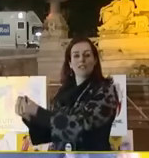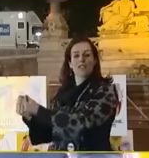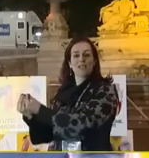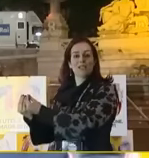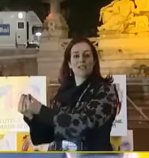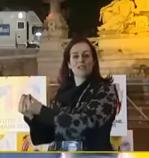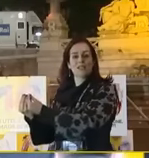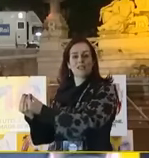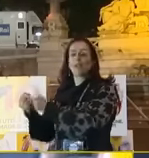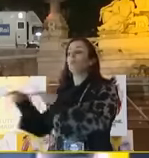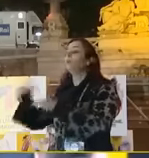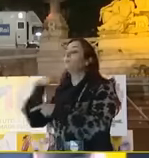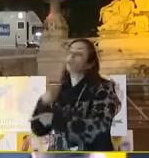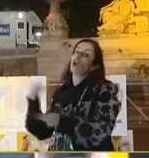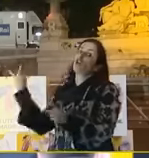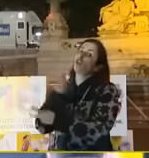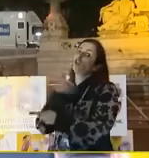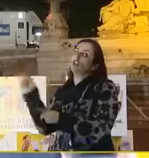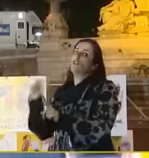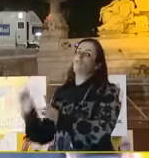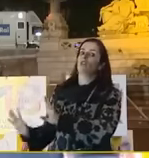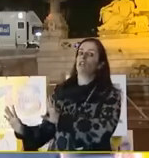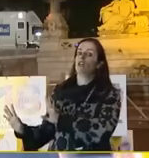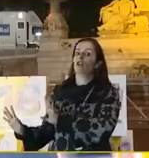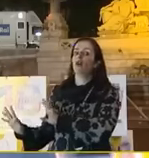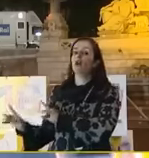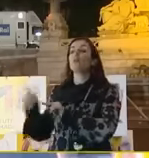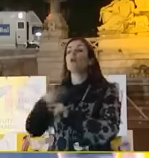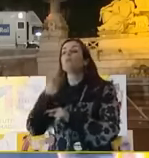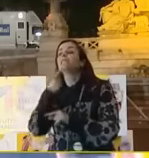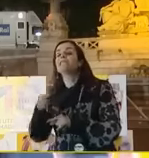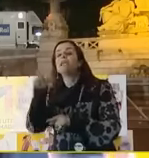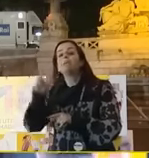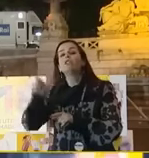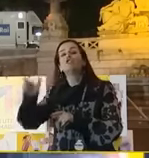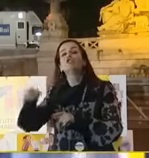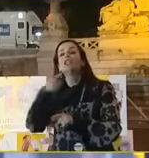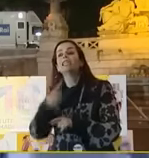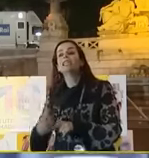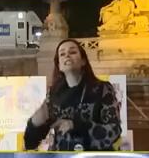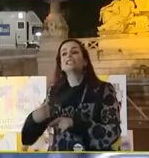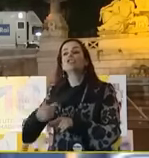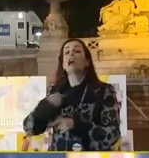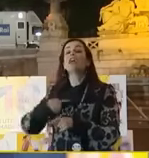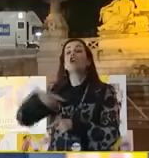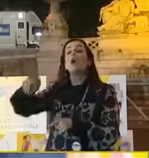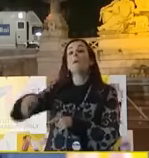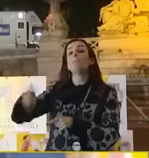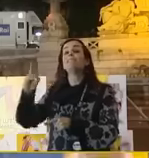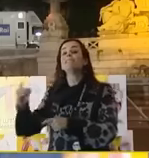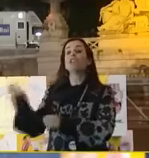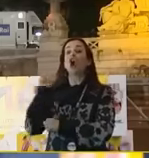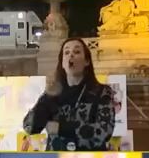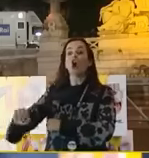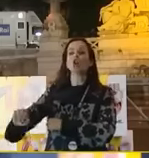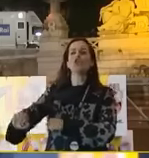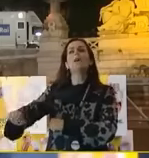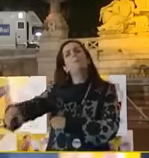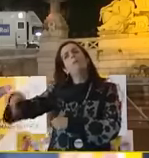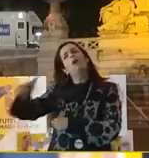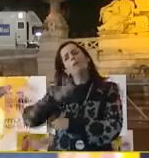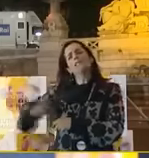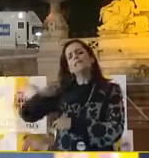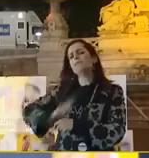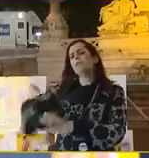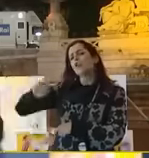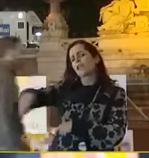dentro gli hanno detto ma che dici. Quell'altro che dice odio il PD e dice io spero che però qualche voto lo prenda, perché qua è una roba incredibile. Ma